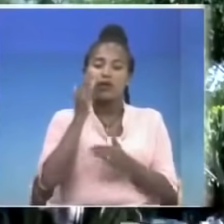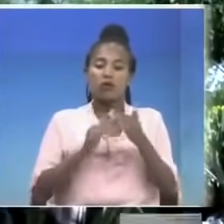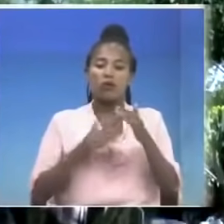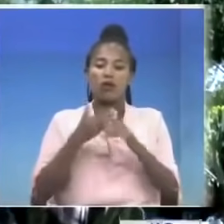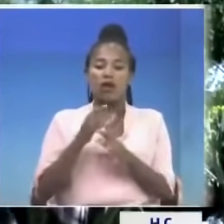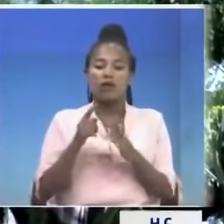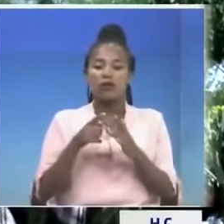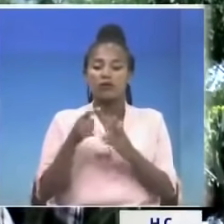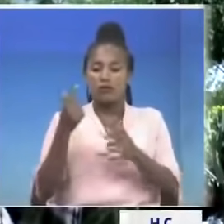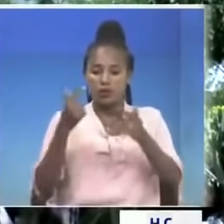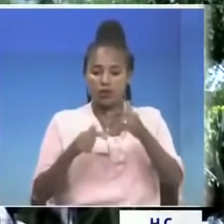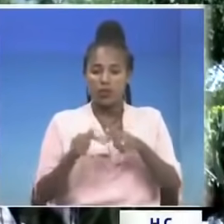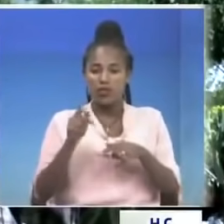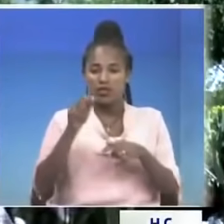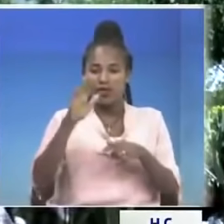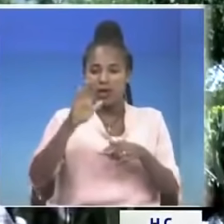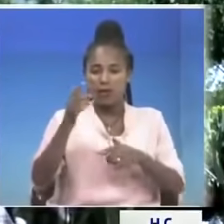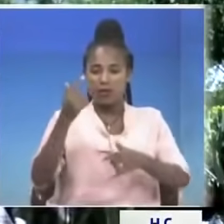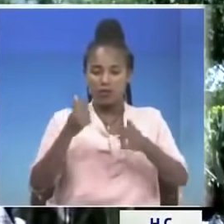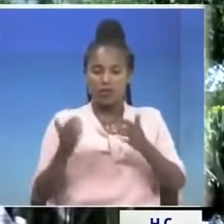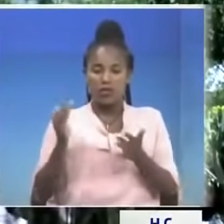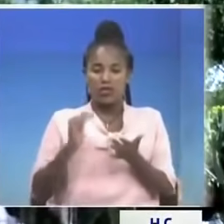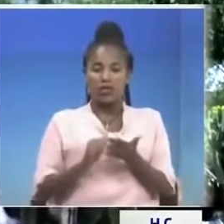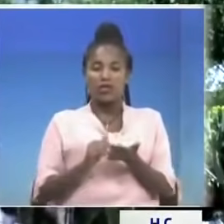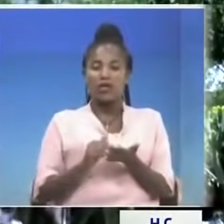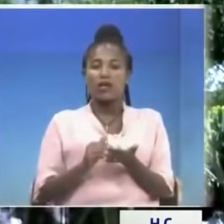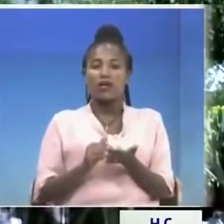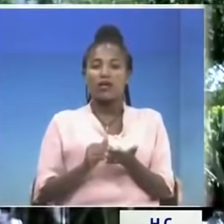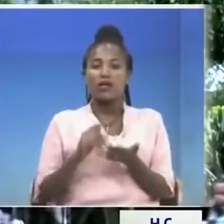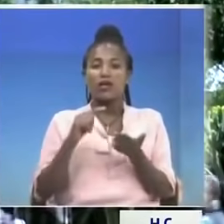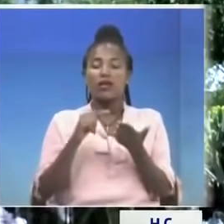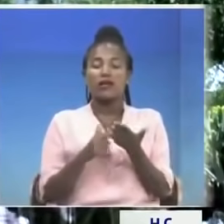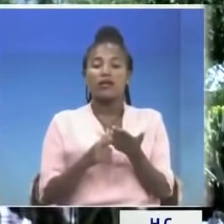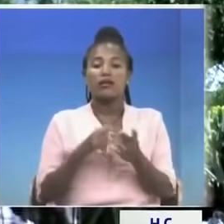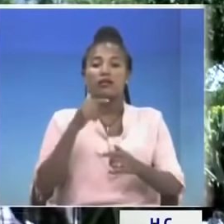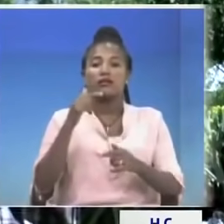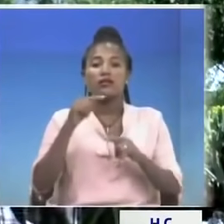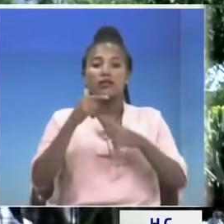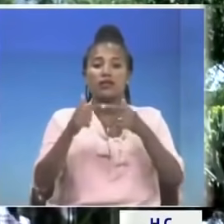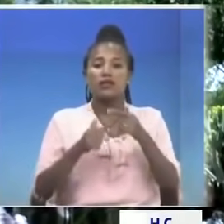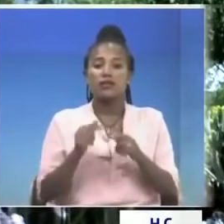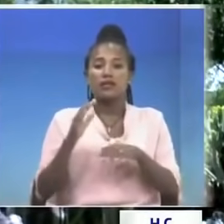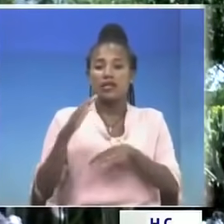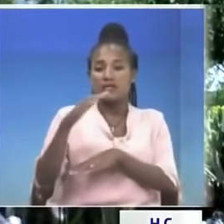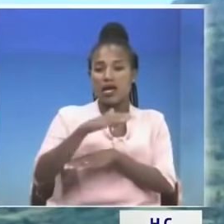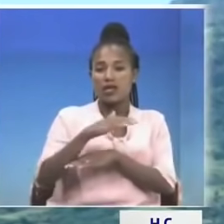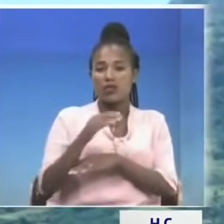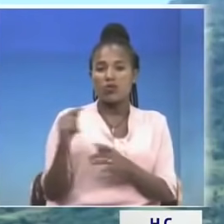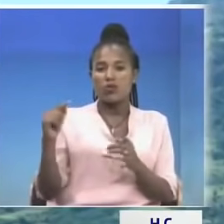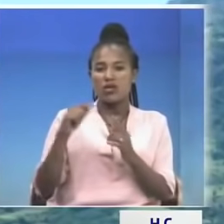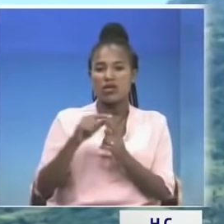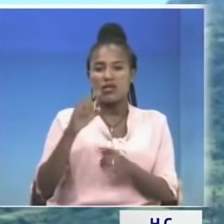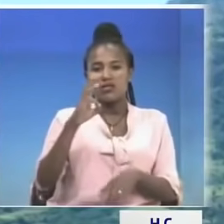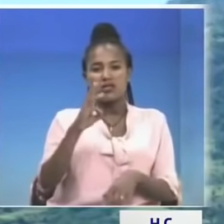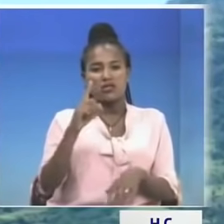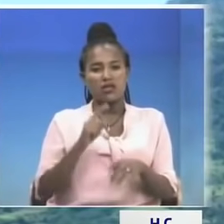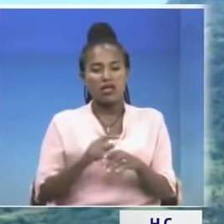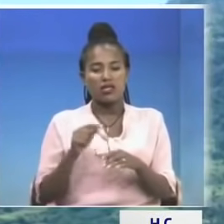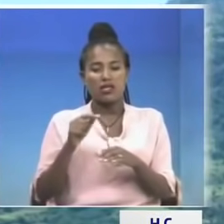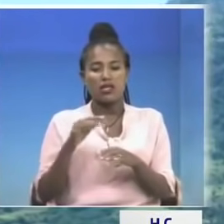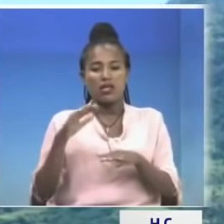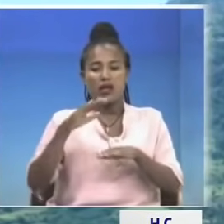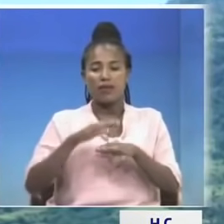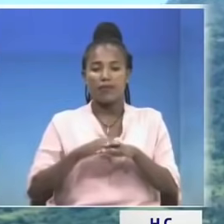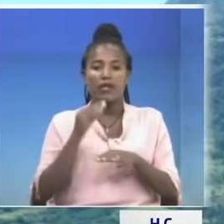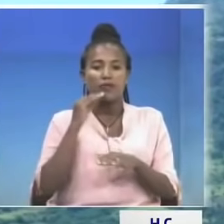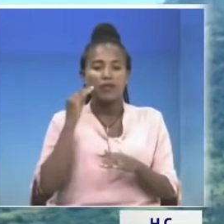ወደ ላይ ወደ ደጋው እንደገና ባሩ ብሎ ቅዳሜ ትሄድ ተሰዓት ወደ 6 ሰዓት ላይ